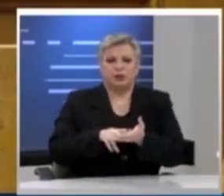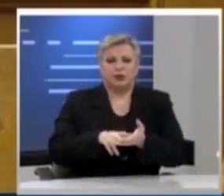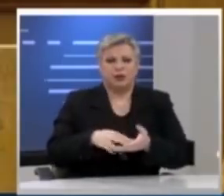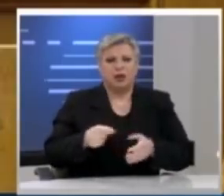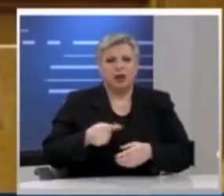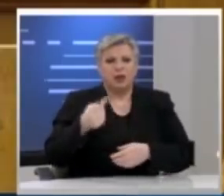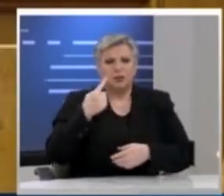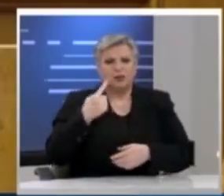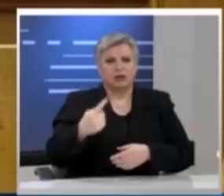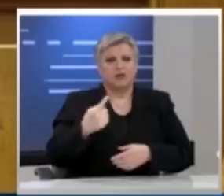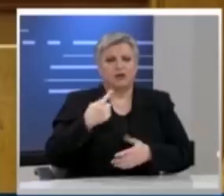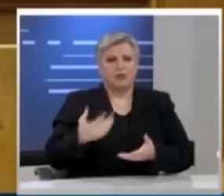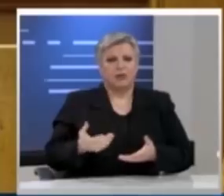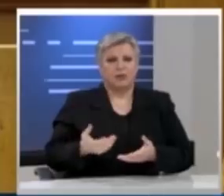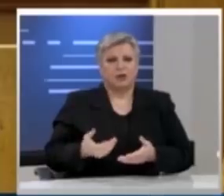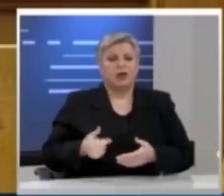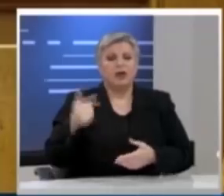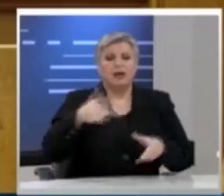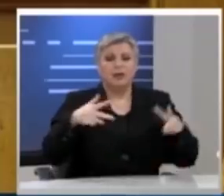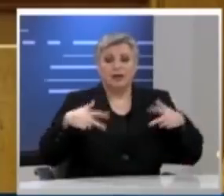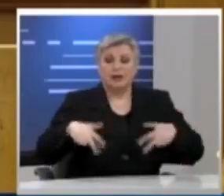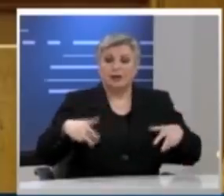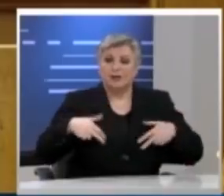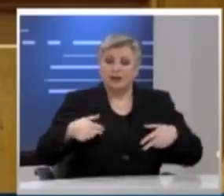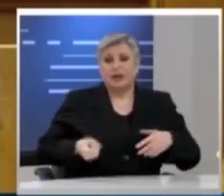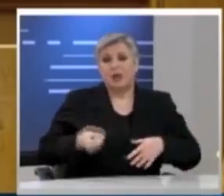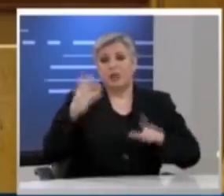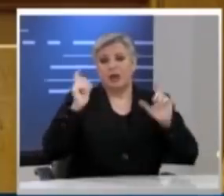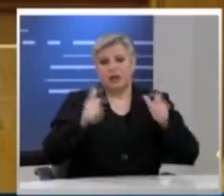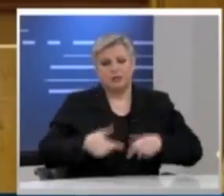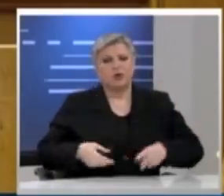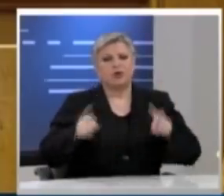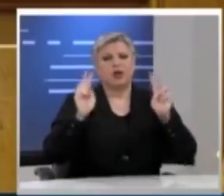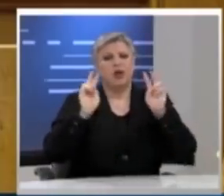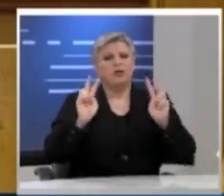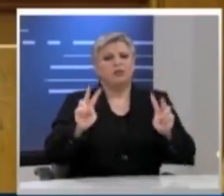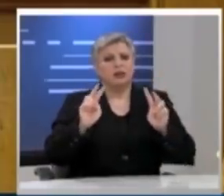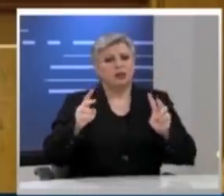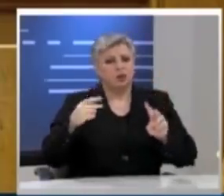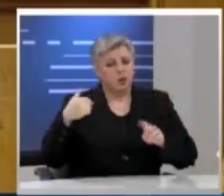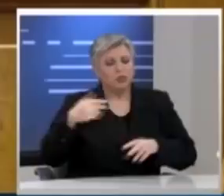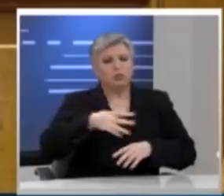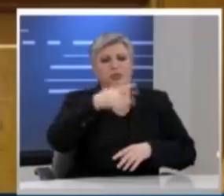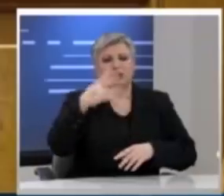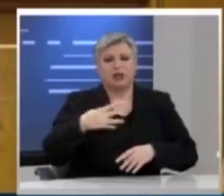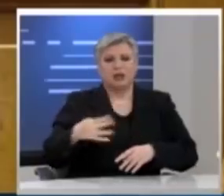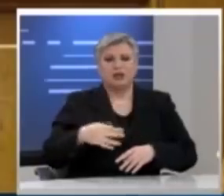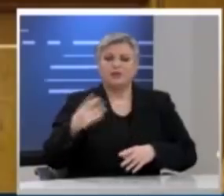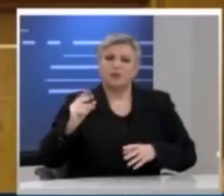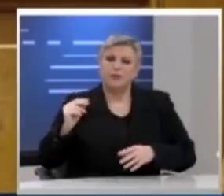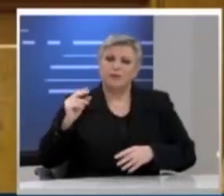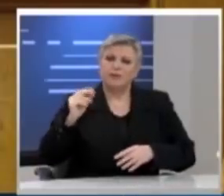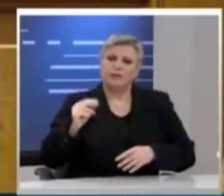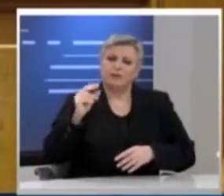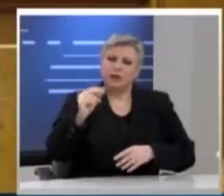διαχρονικά υλοποιούν οι κυβερνήσεις της νέας δημοκρατίας του πασοκ πριν του συριζα σήμερα